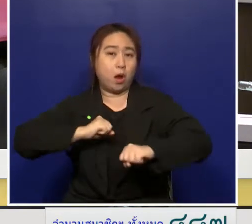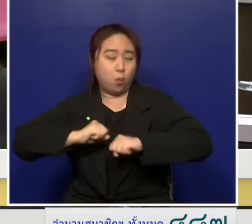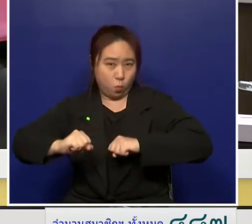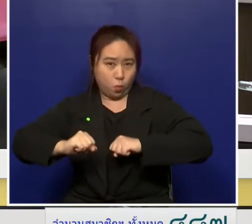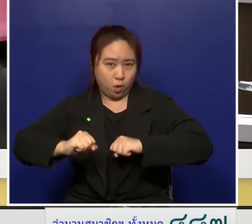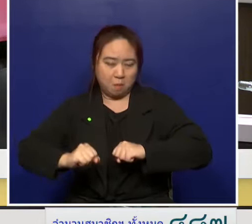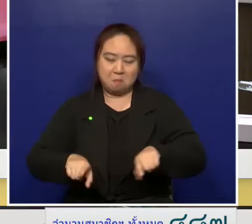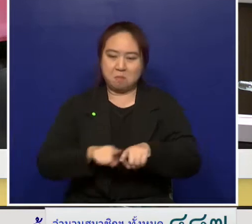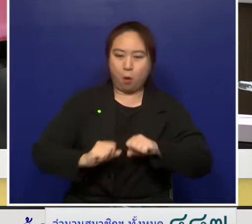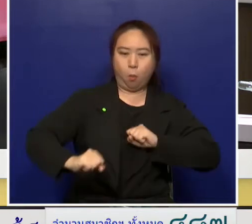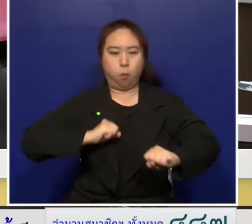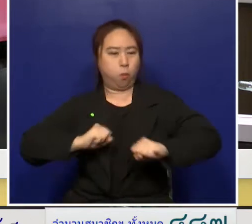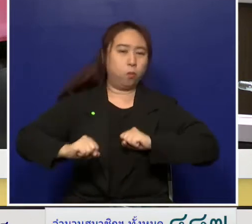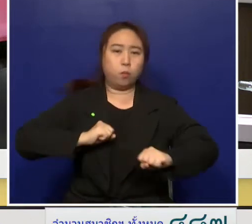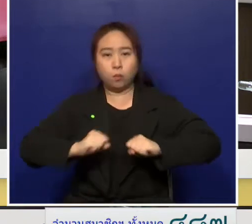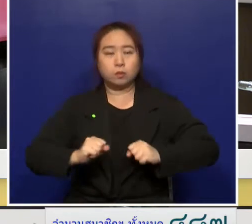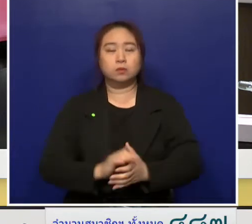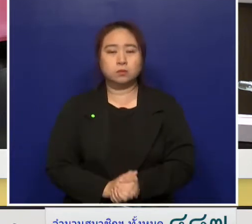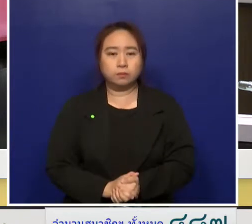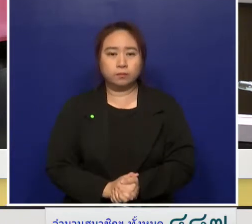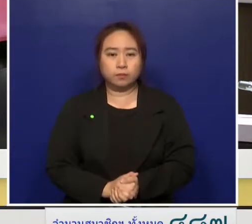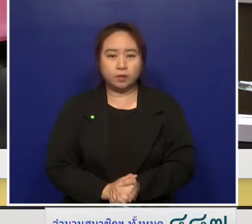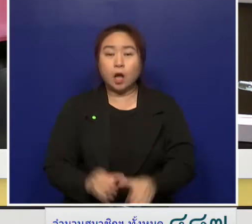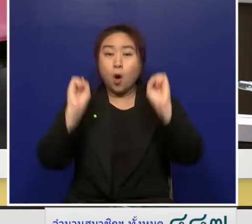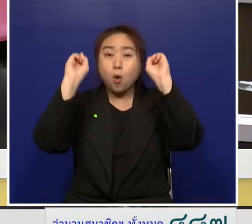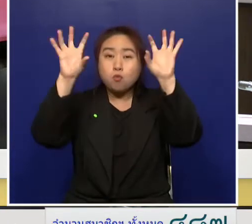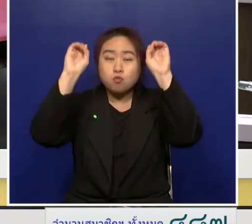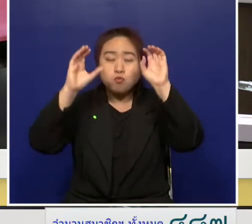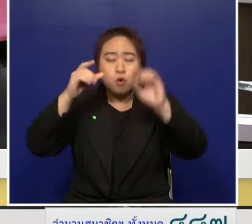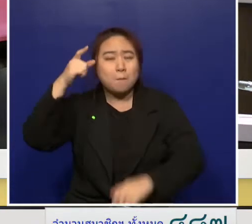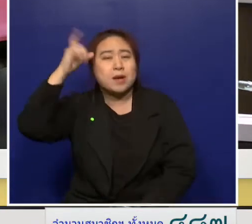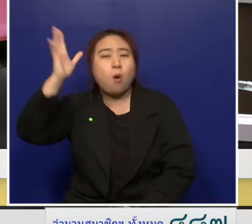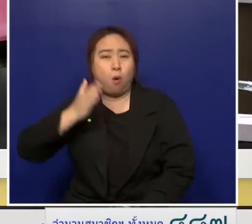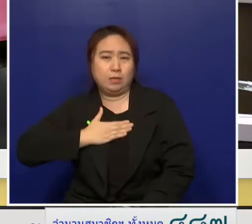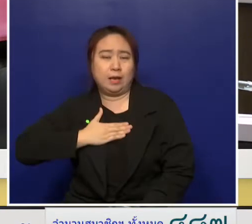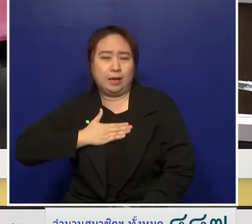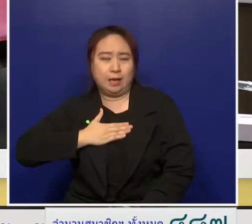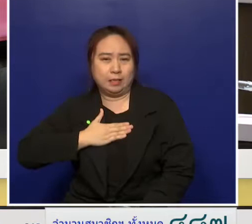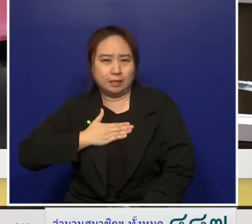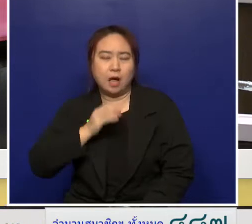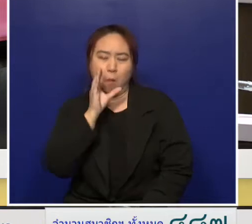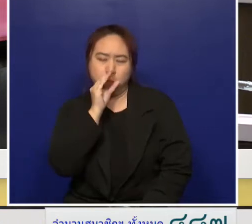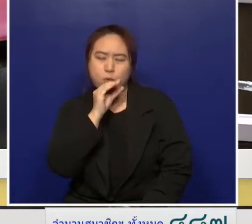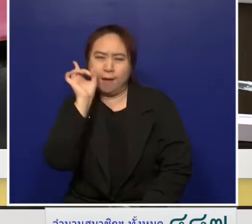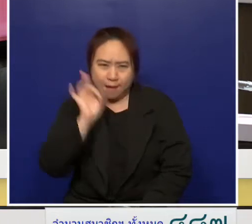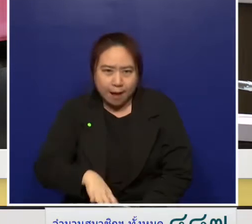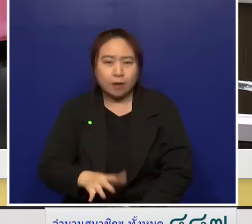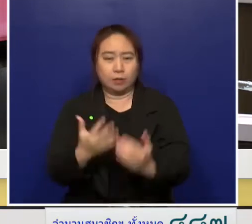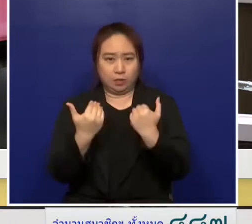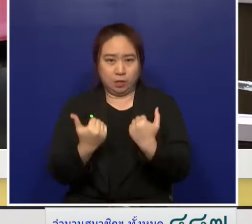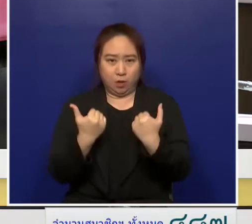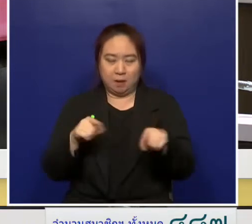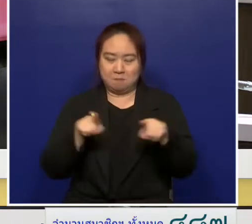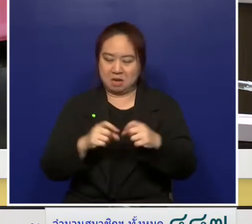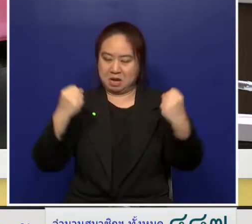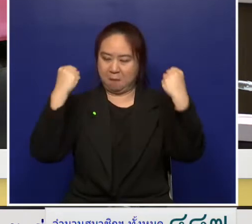ังเยอะ คลูบ้านนอกอย่างดฉันนี้ค่อนข้างทจะพูดแรงว่ากำลังมีเย